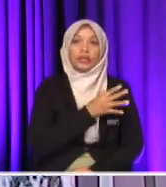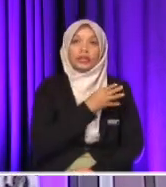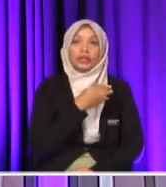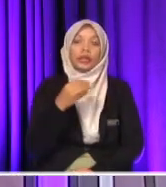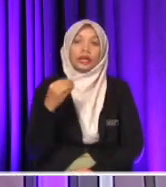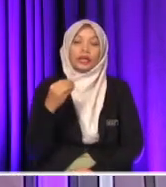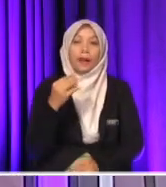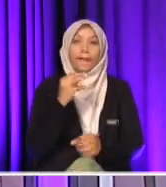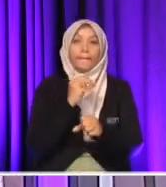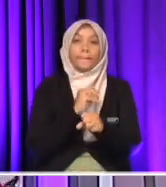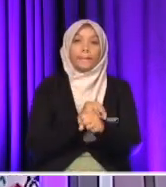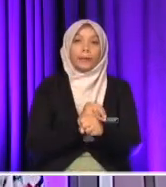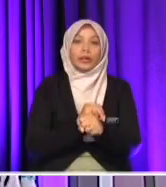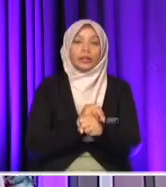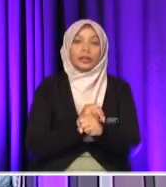tempoh